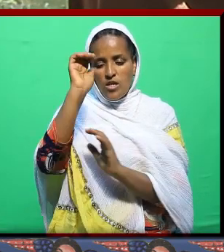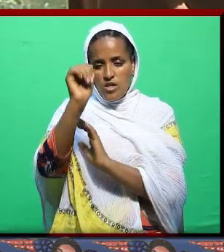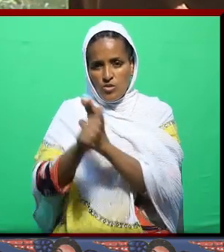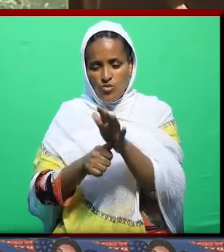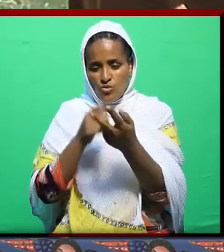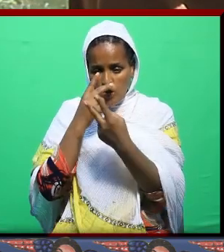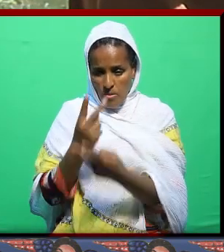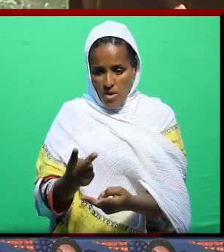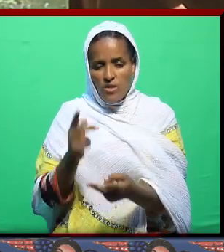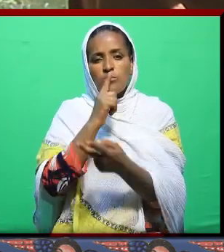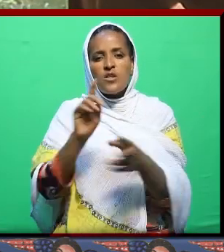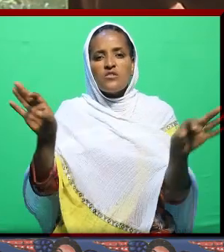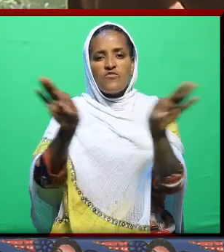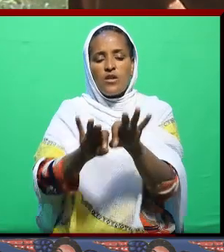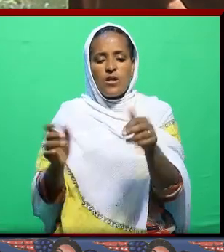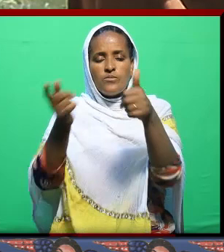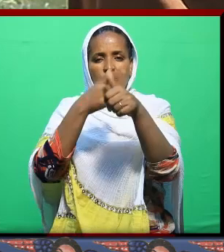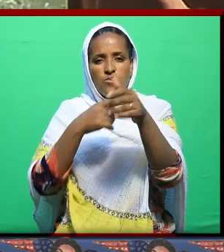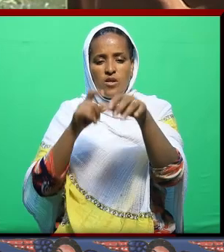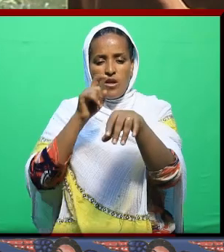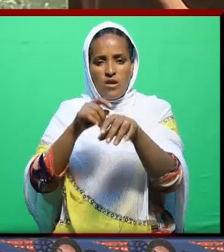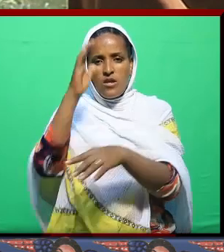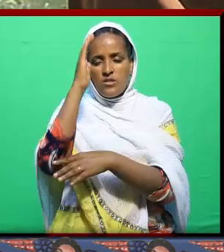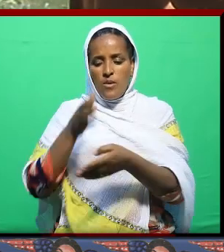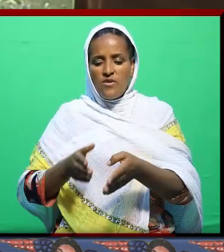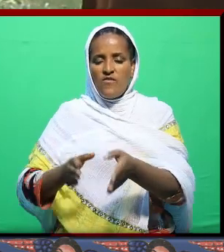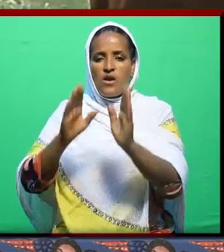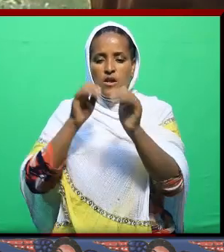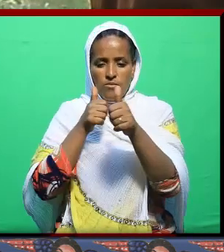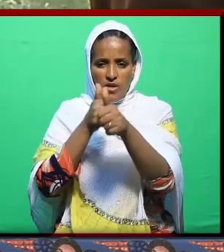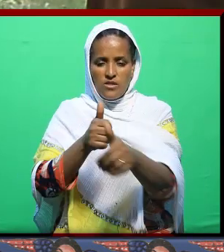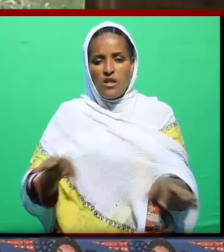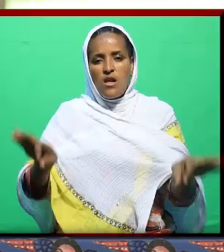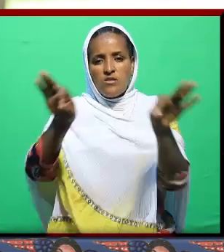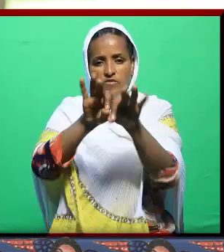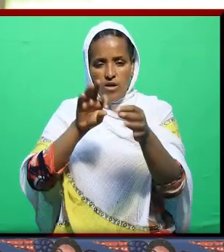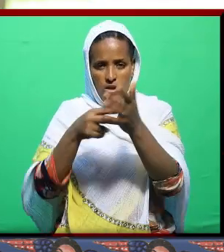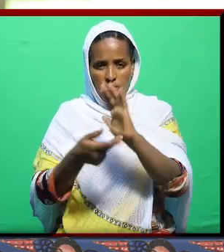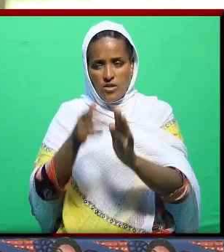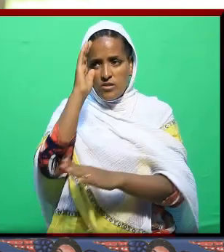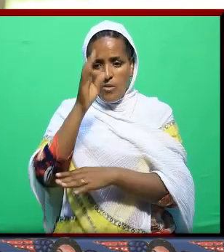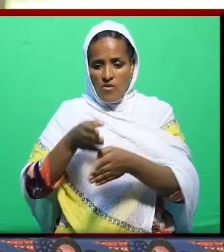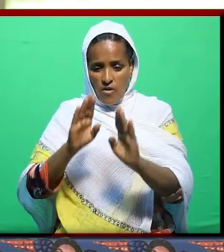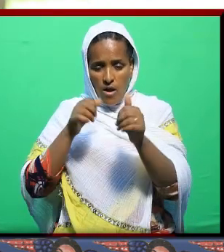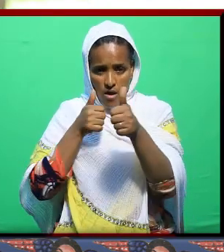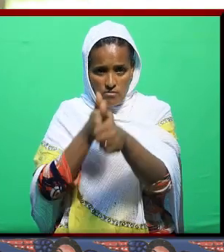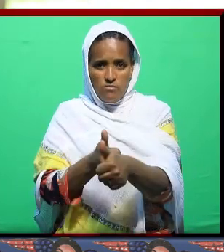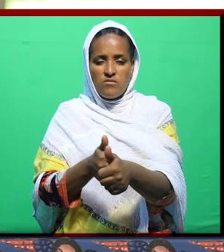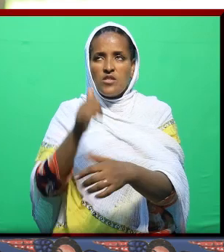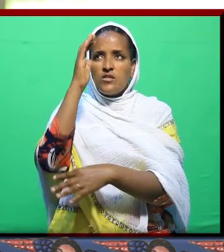ለማወቅ የተሰወሩትን ለማየት ምን ያስፈልጋል መጀመሪያ የእግዚአብሔር ፈቃድን መከተል ያስፈልጋል ነው የእግዚአብሔርን